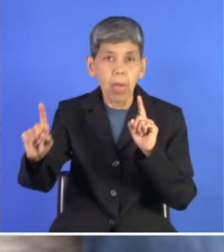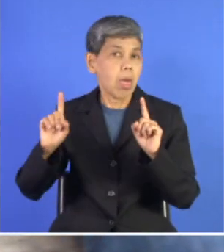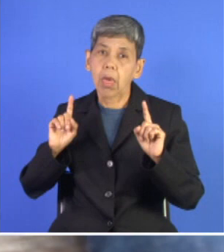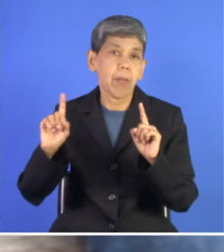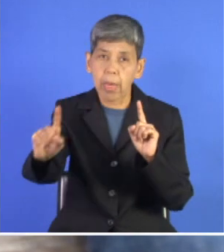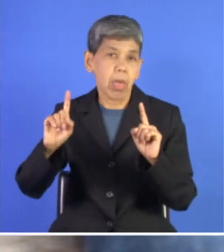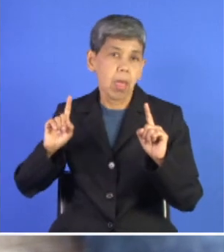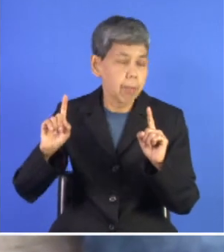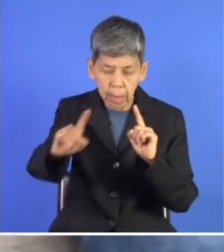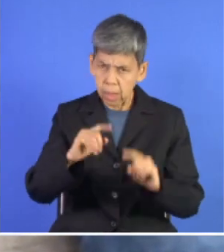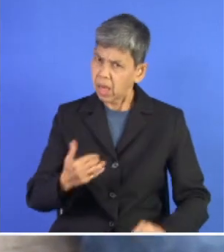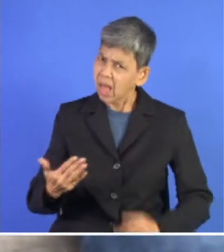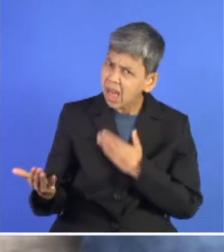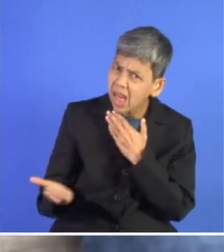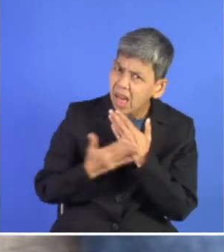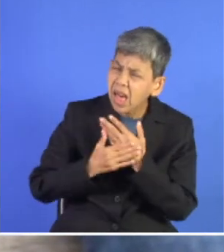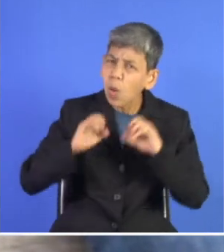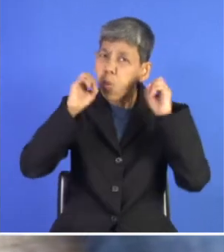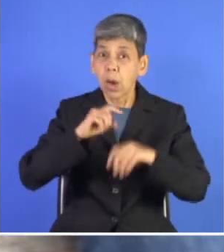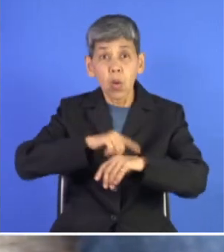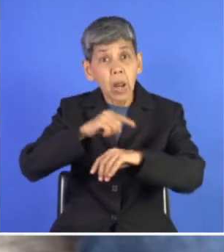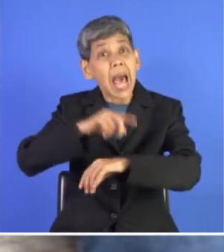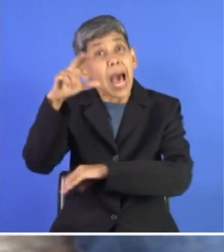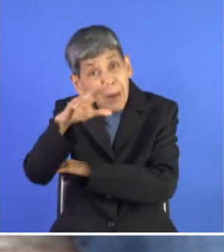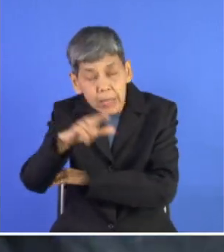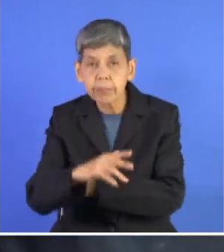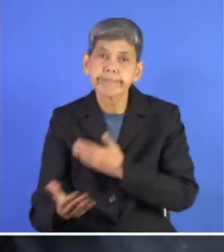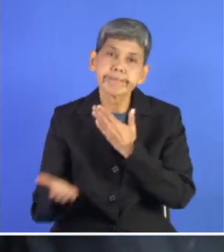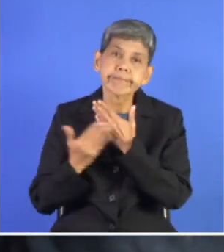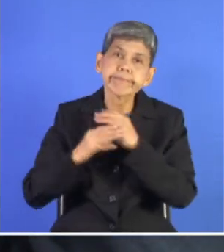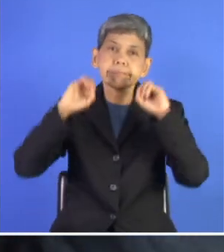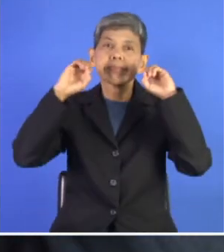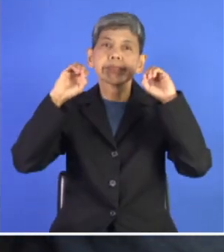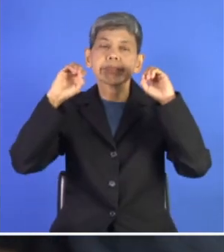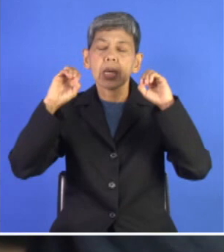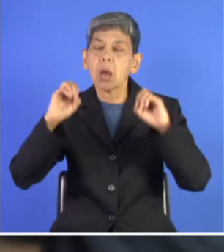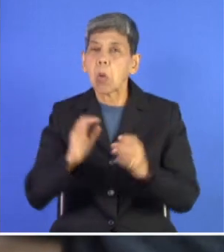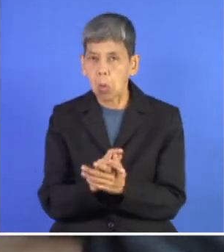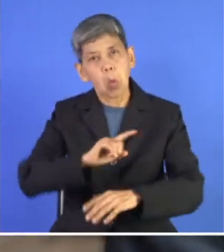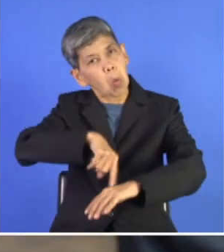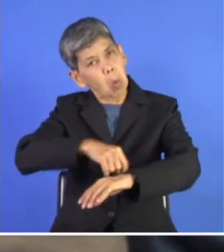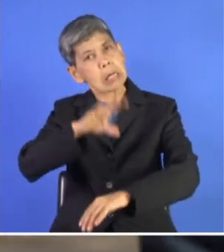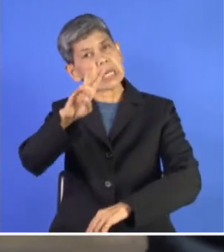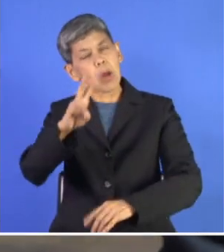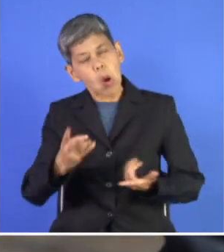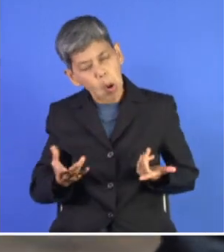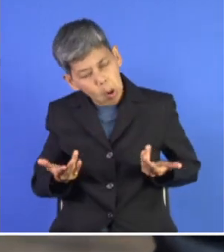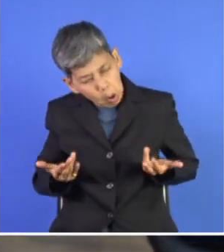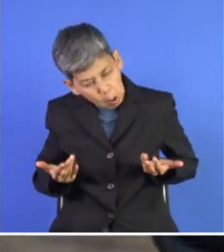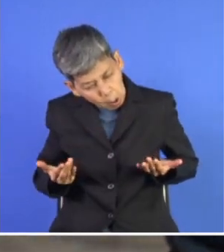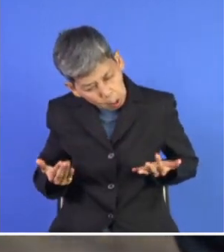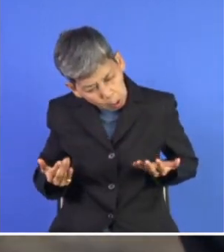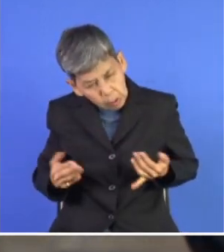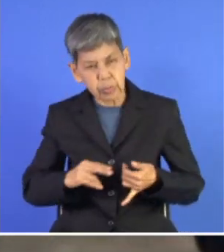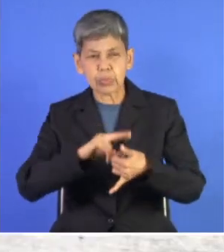เอ๊ะทำไมเธอยังไม่ได้สักทีนะปาเข้าไป 15:00นค่ะก็ยังไม่เรียกชื่อเธอรวมๆแล้ว 7ชั่วโมงในการรอการเข้าตรวจ